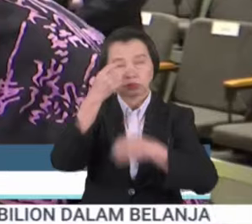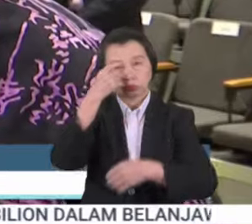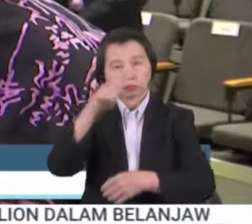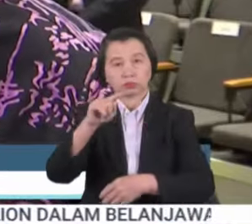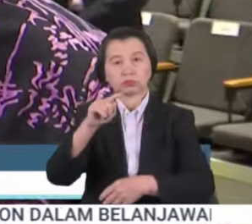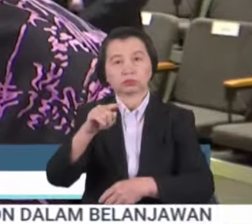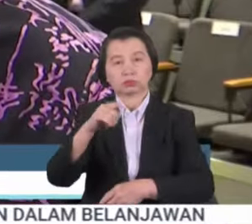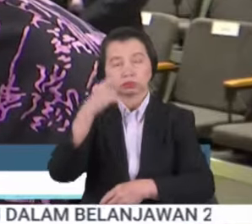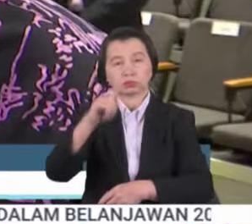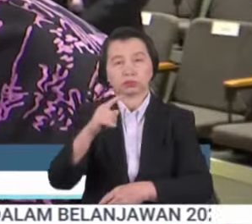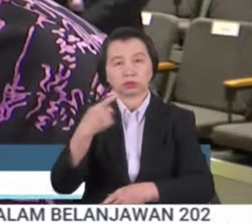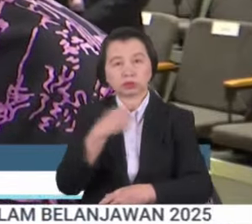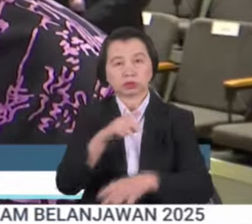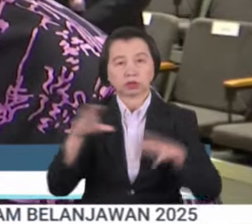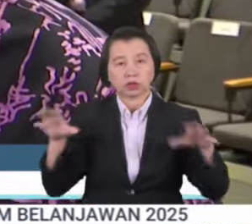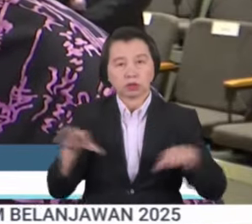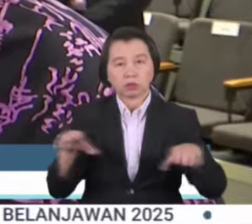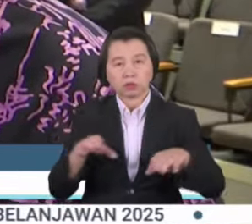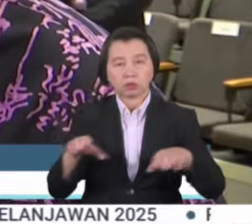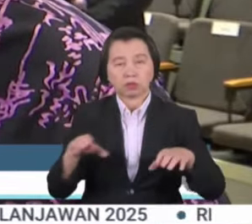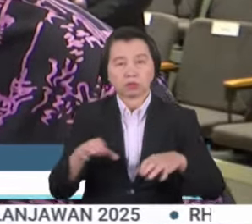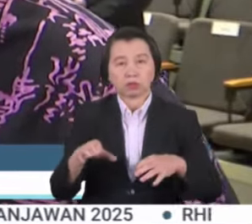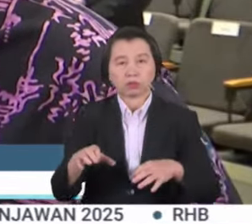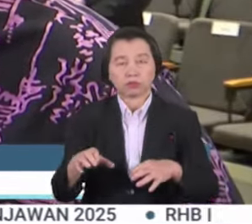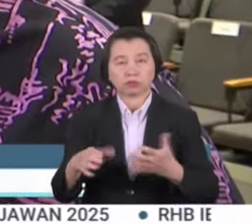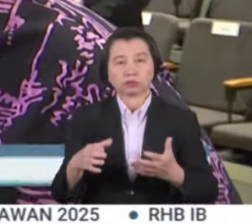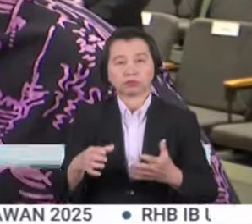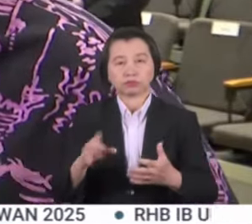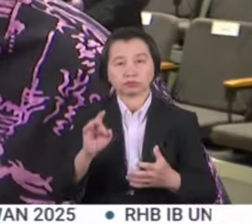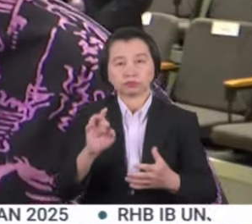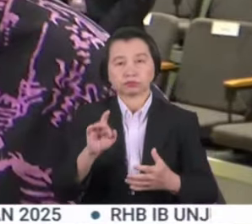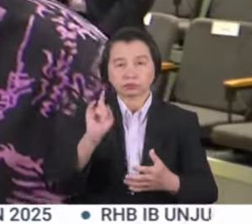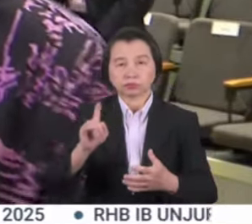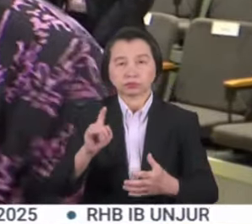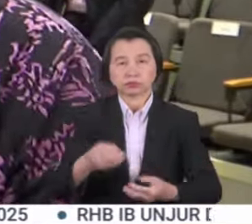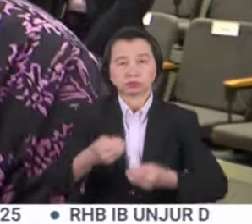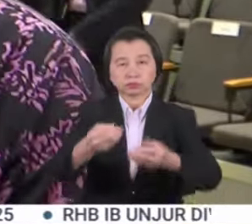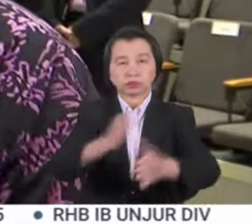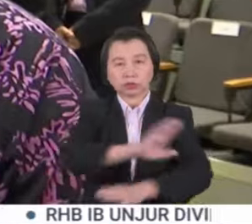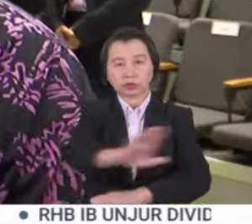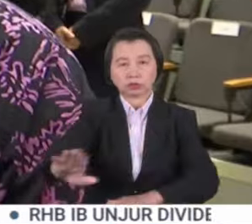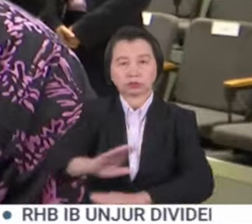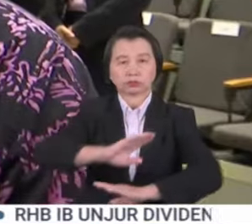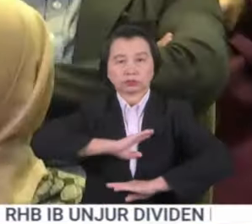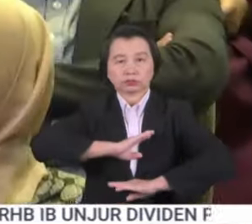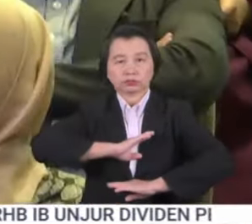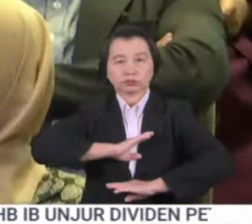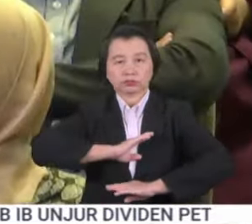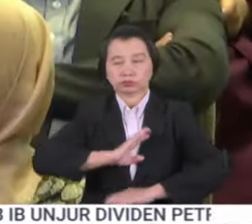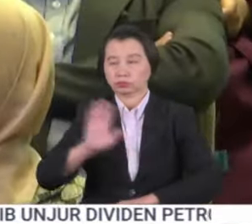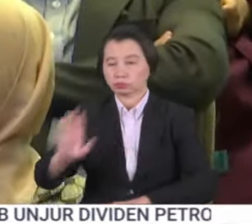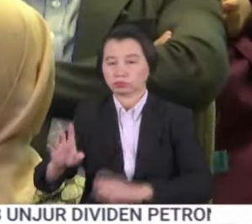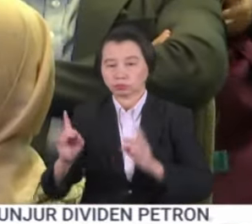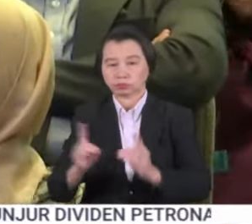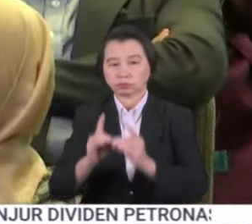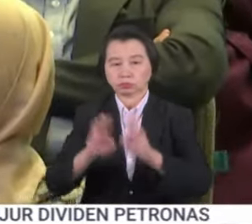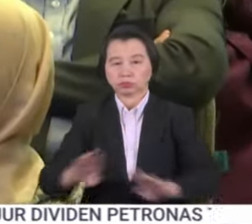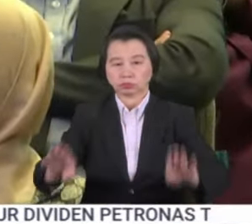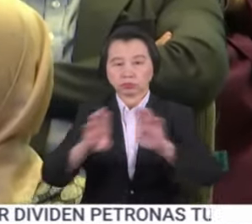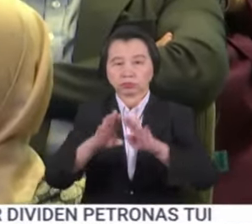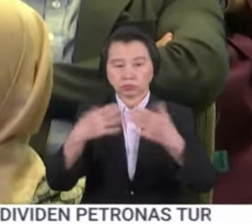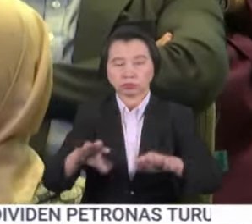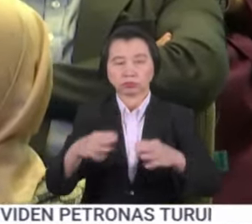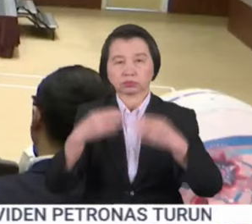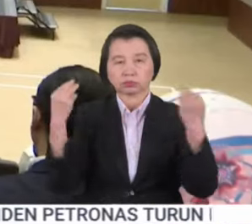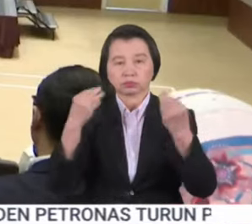untuk kita menghasilkan kandungan yang akan memuaskan. Beliau ditemui pemberita selepas